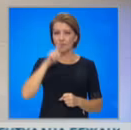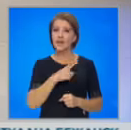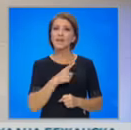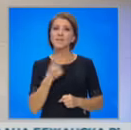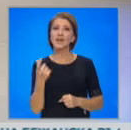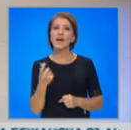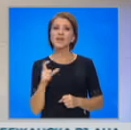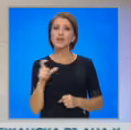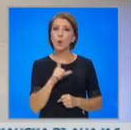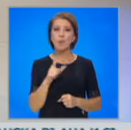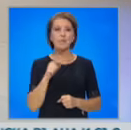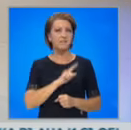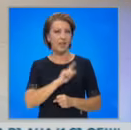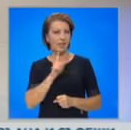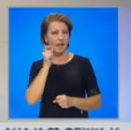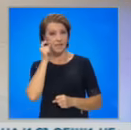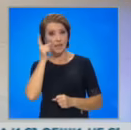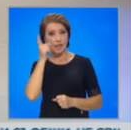изненада.